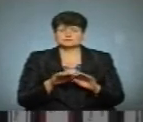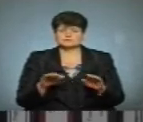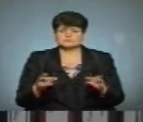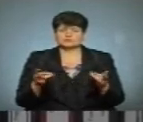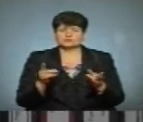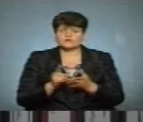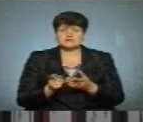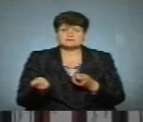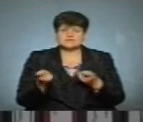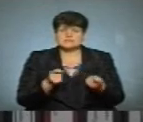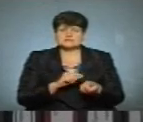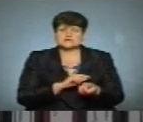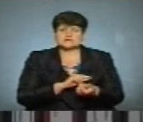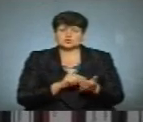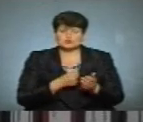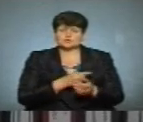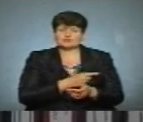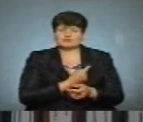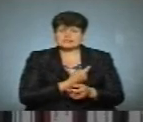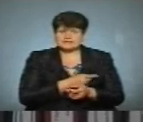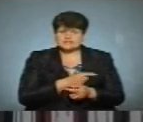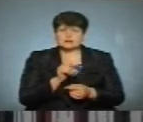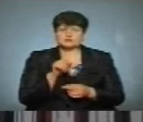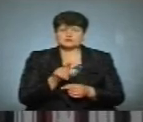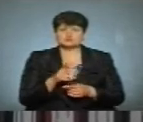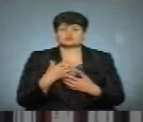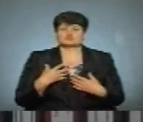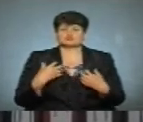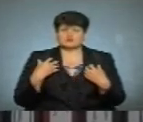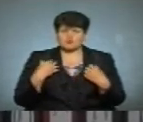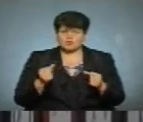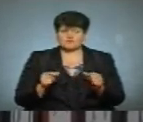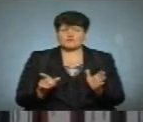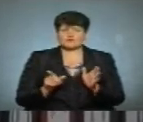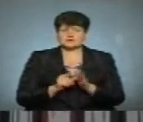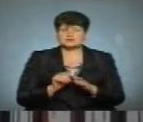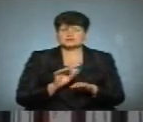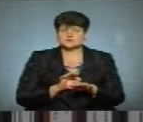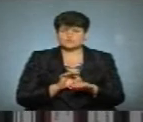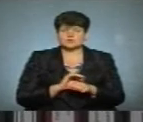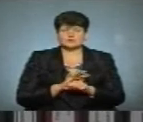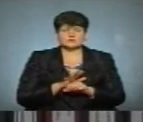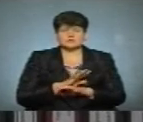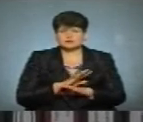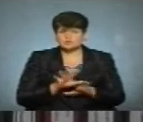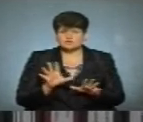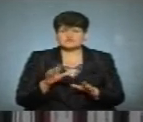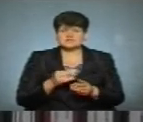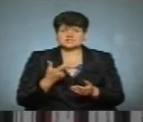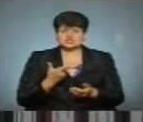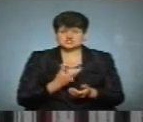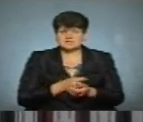повинні принести довідочку від лікаря про те, що вони здорові, в контакті з хворими на коронавірус не були, всі щеплення